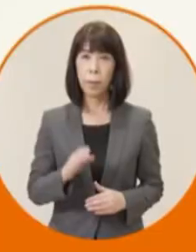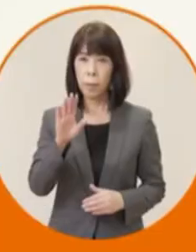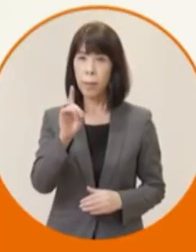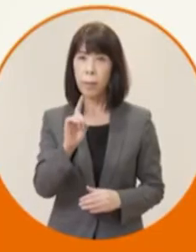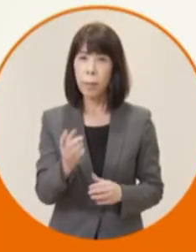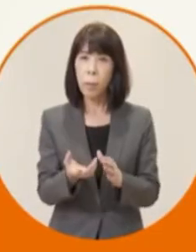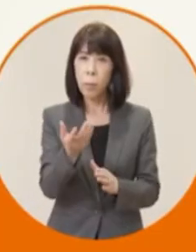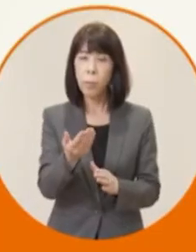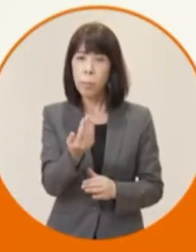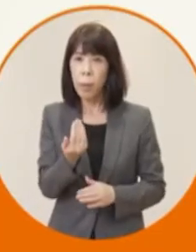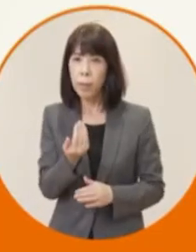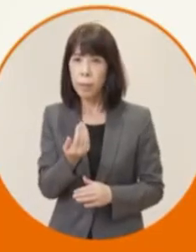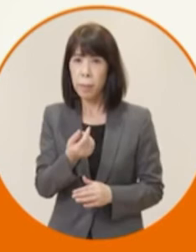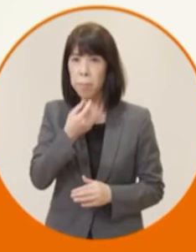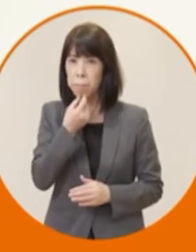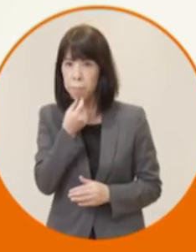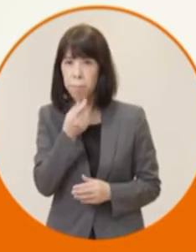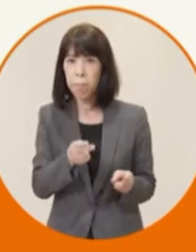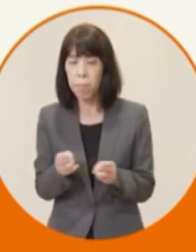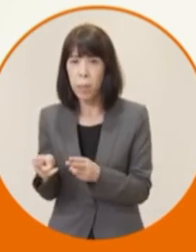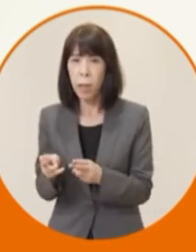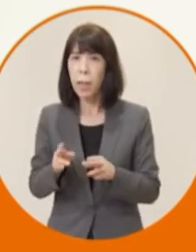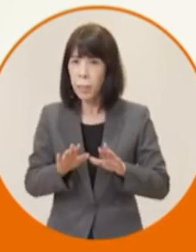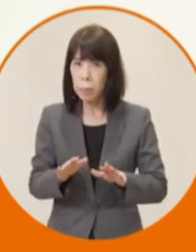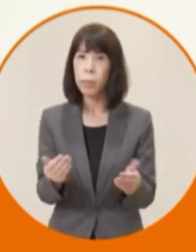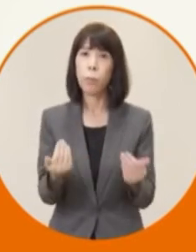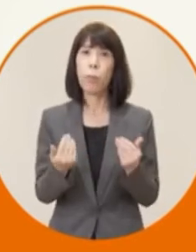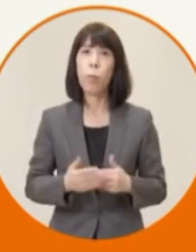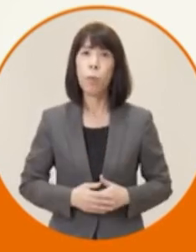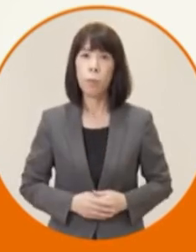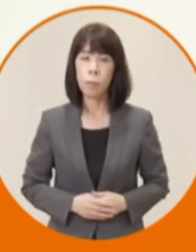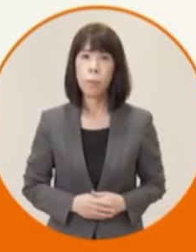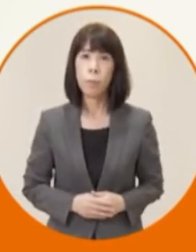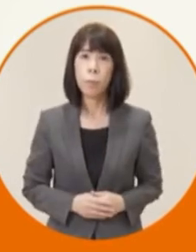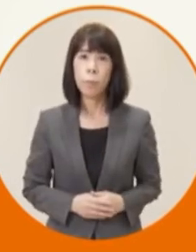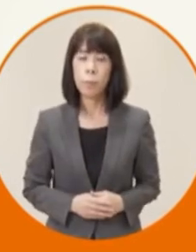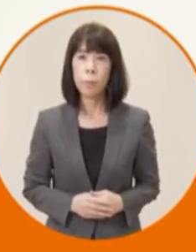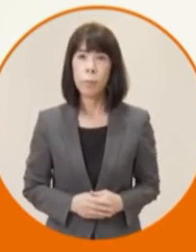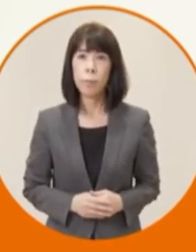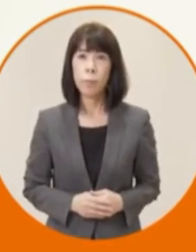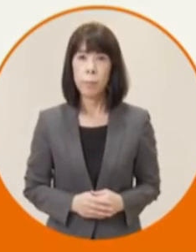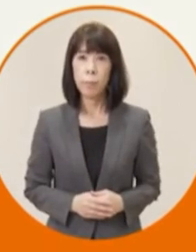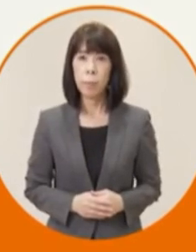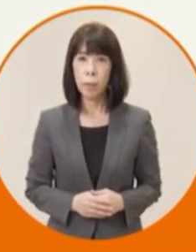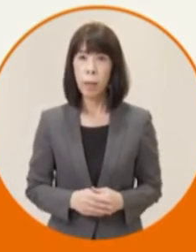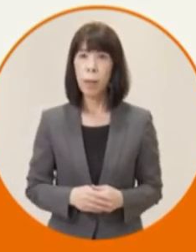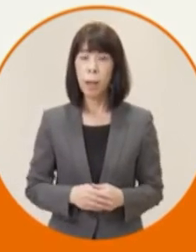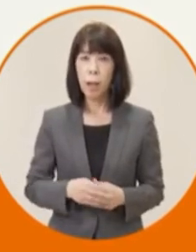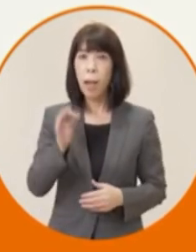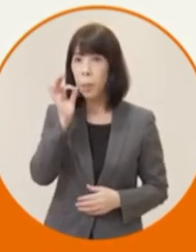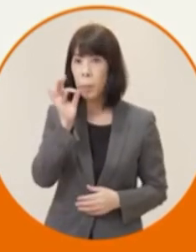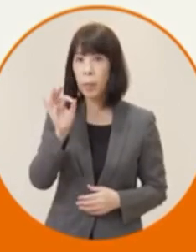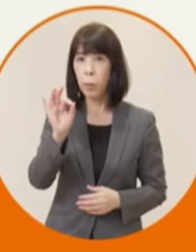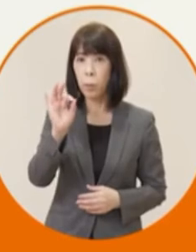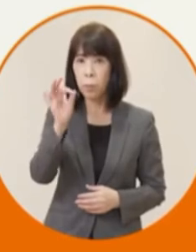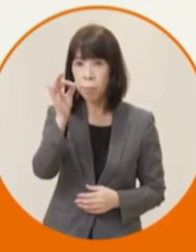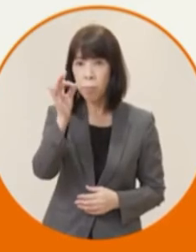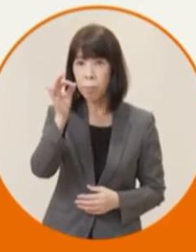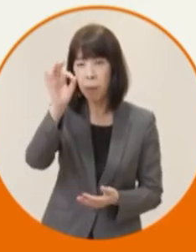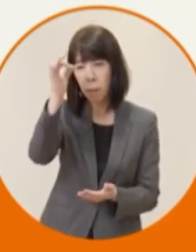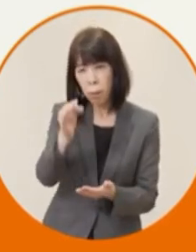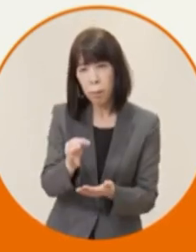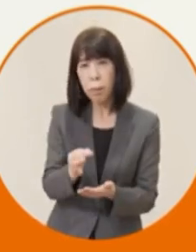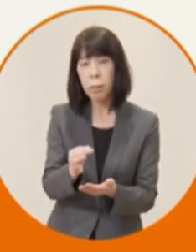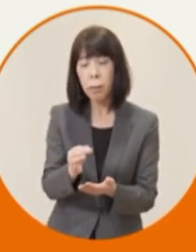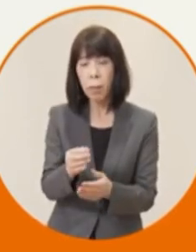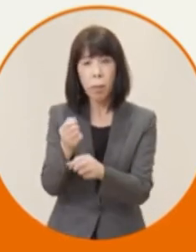今あらゆる危機に対するいざという時の備えが不可欠です。今年の秋は米価が大幅に下落